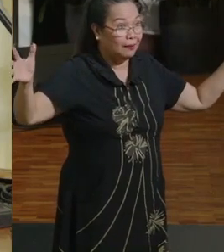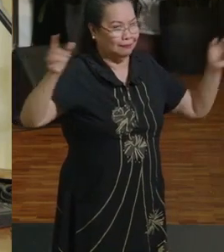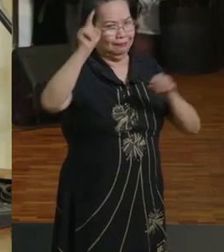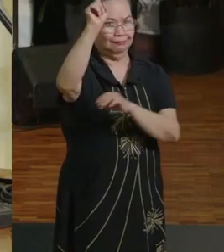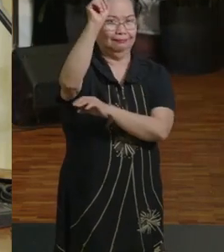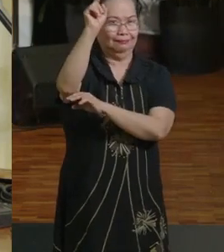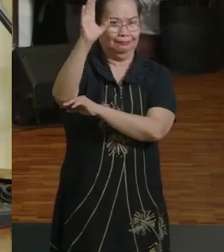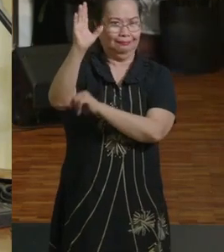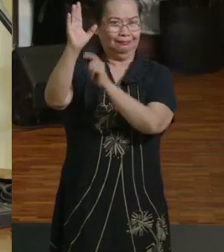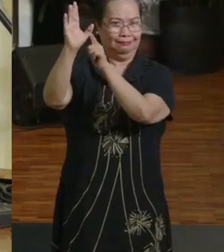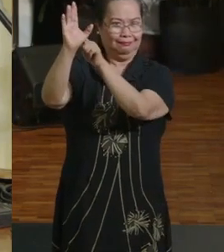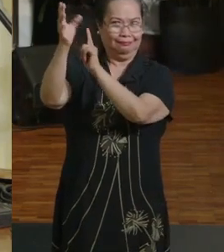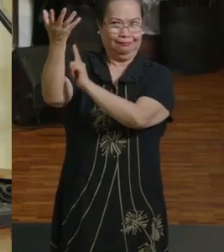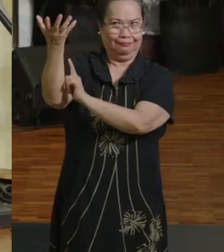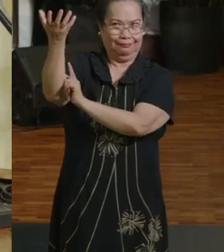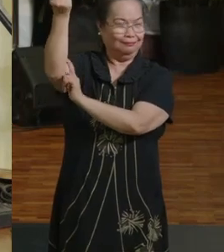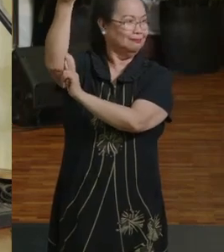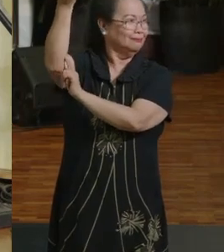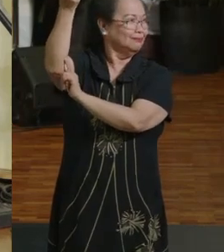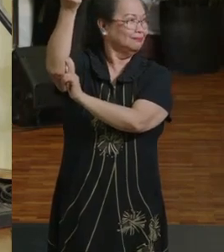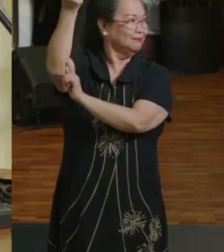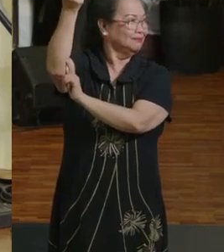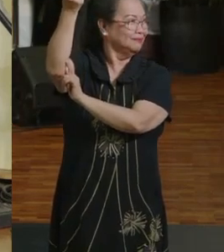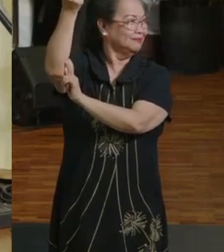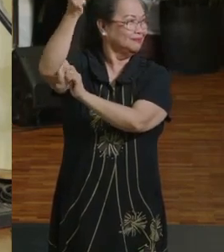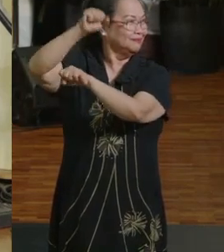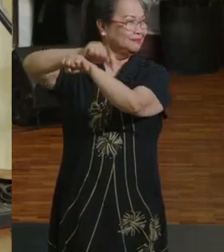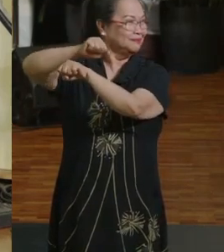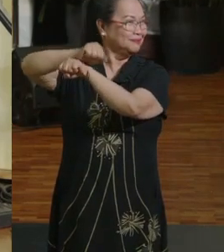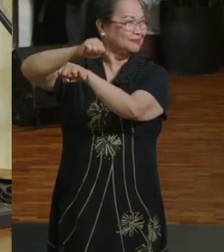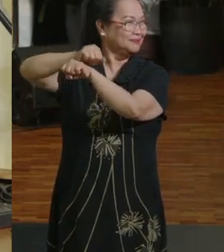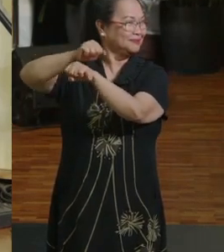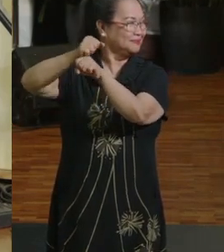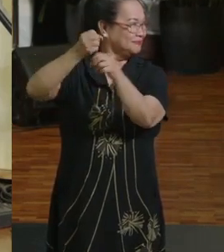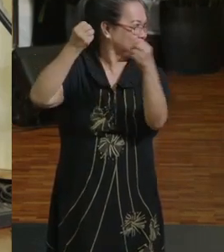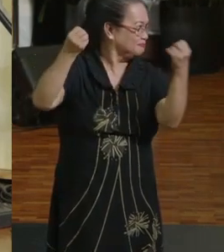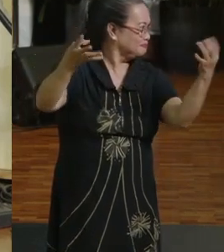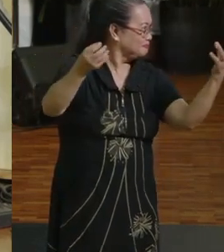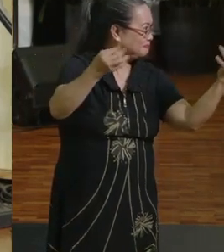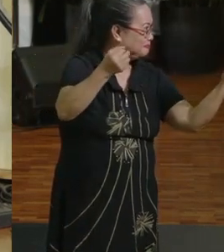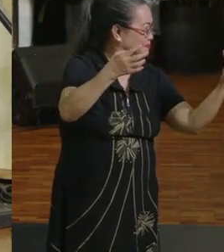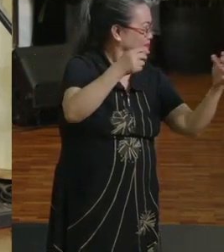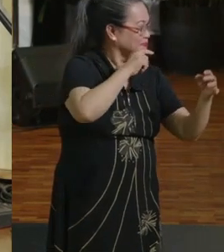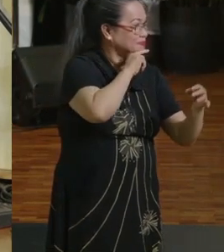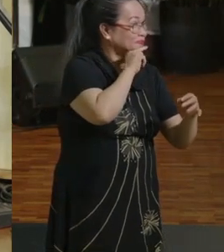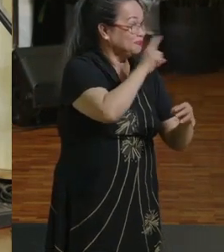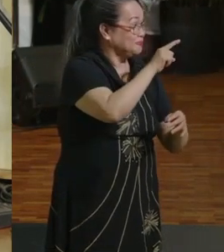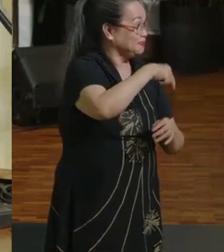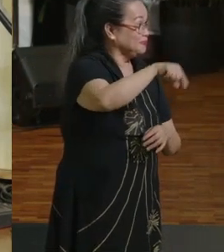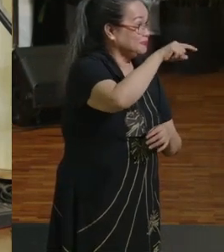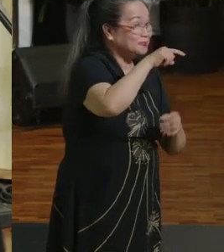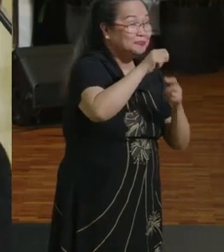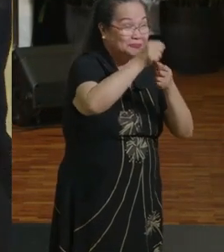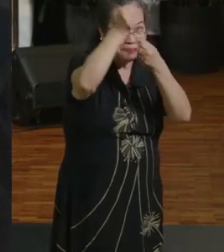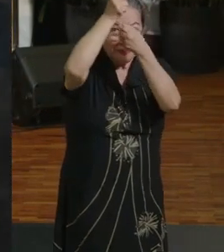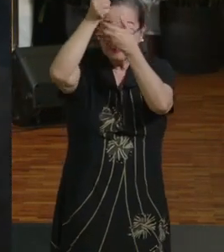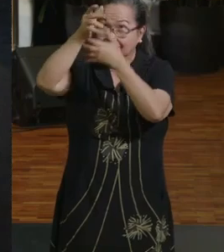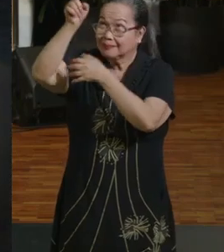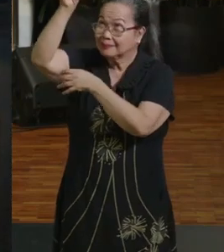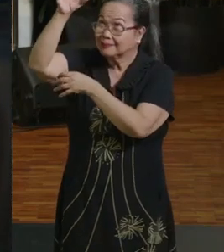na ang gagawa. Kahit na gayon ang ginawa ng ating Panginoon, sinunod niya lang ang kalooban ng